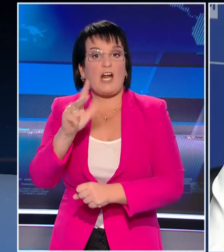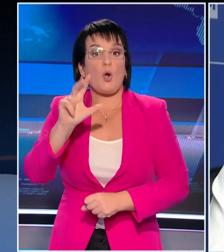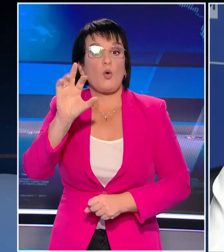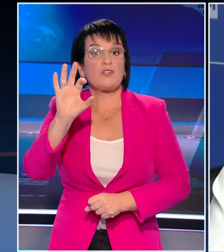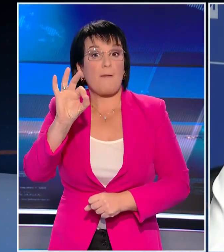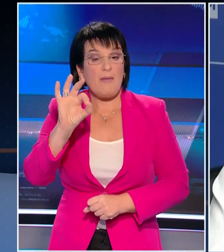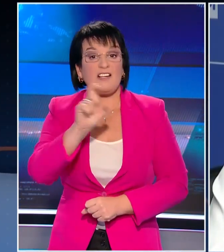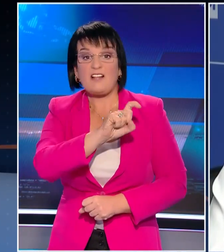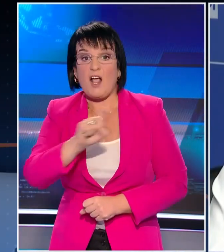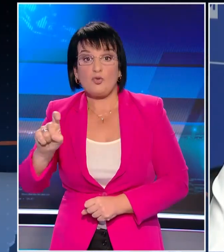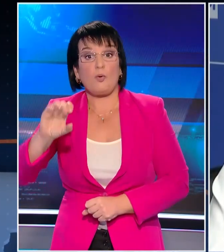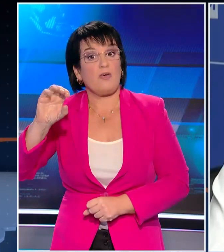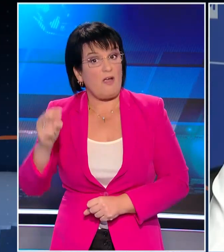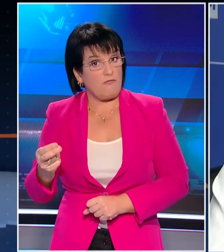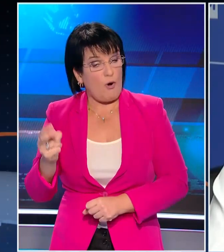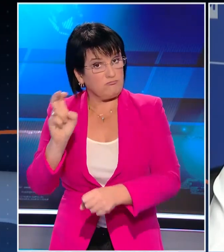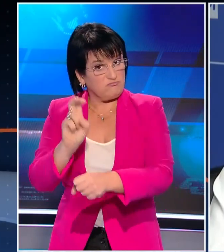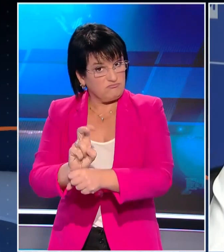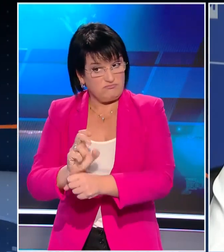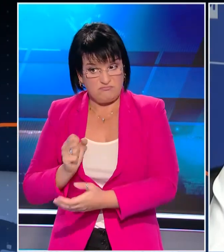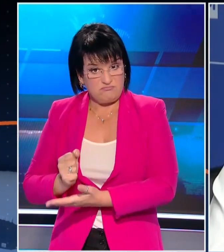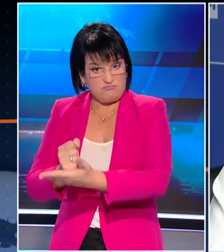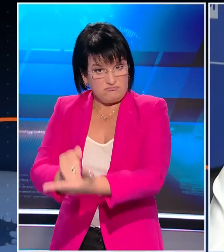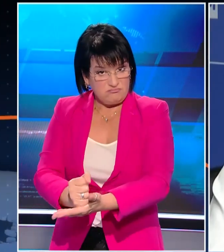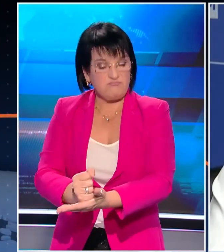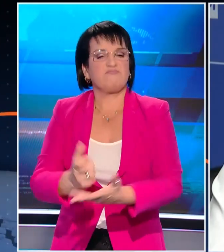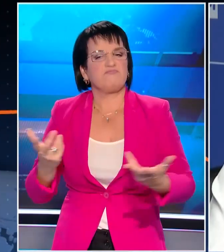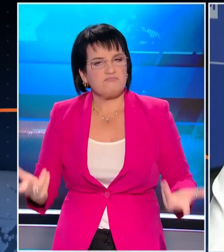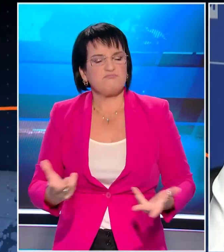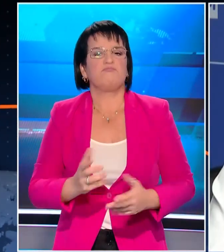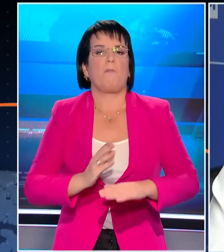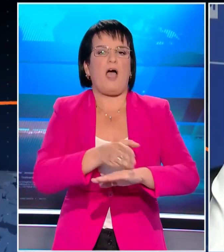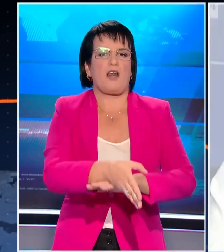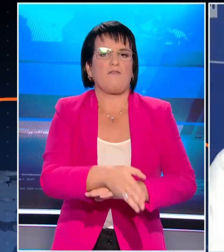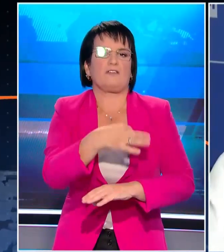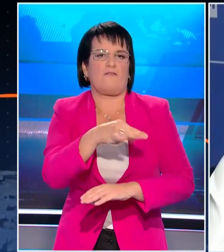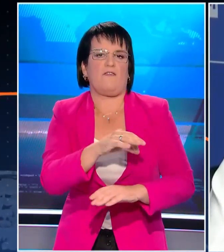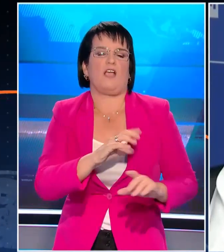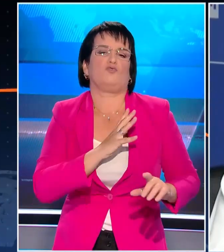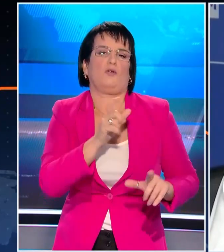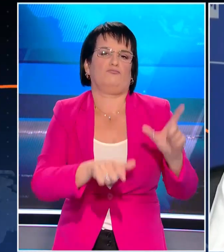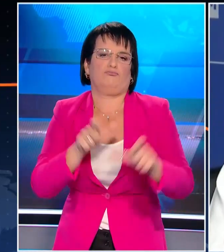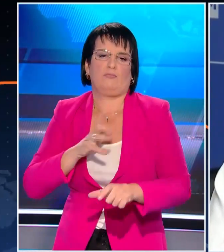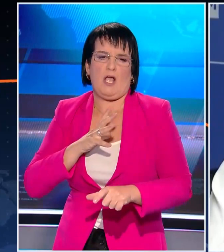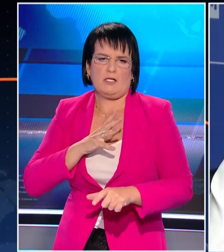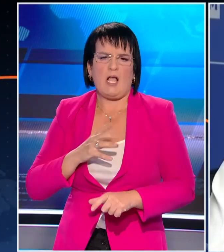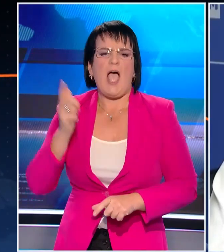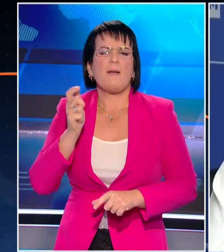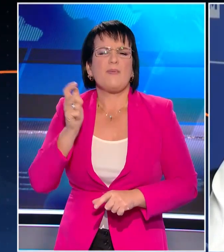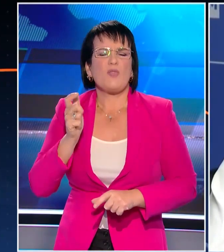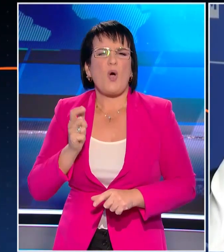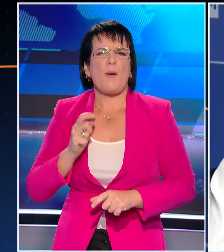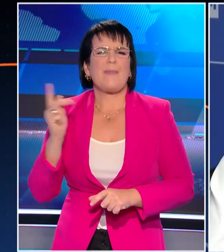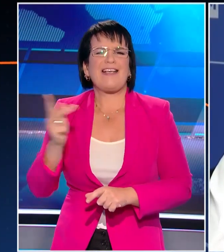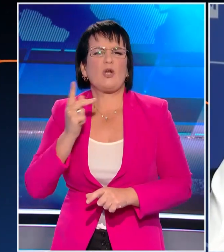350 εκατομμύρια ευρώ σε μια σειρά από παρεμβάσεις για να στηρίξουμε αδύναμους συμπολίτες μας. Ένα επίδομα κοινωνικής αλληλεγγύης, το οποίο θα δοθεί